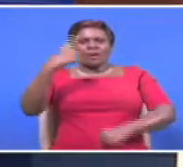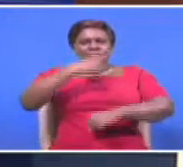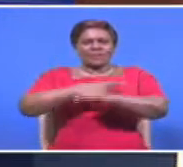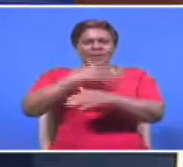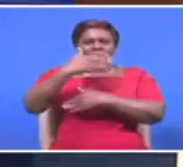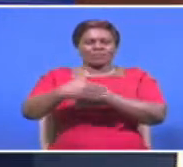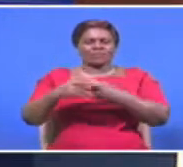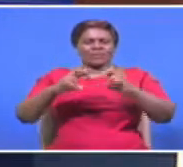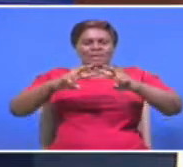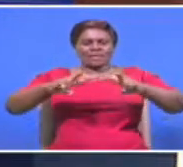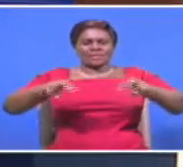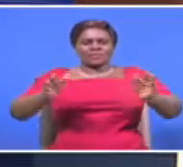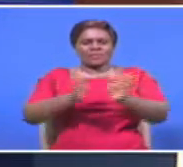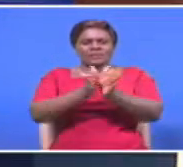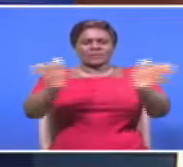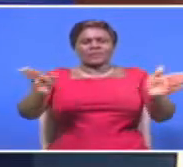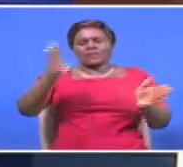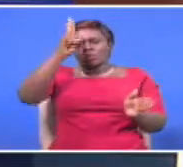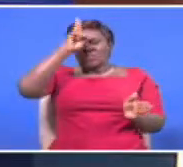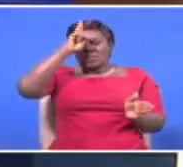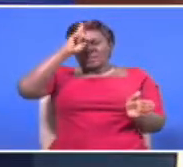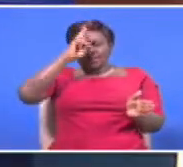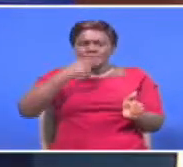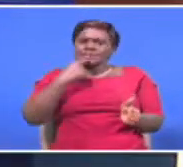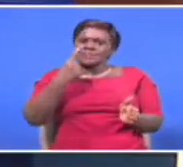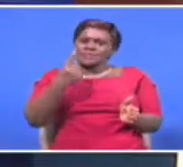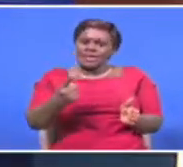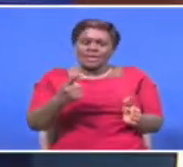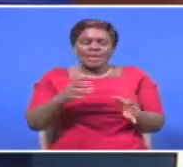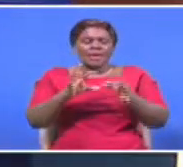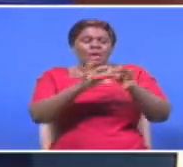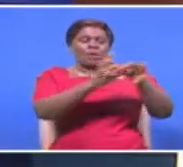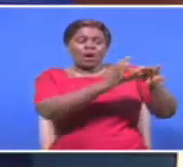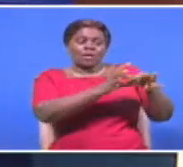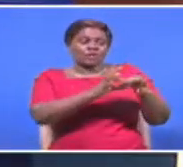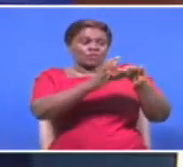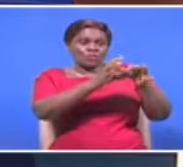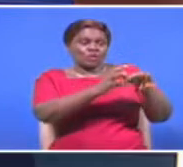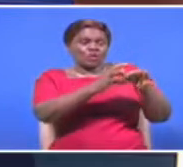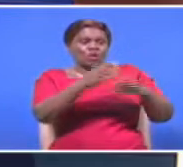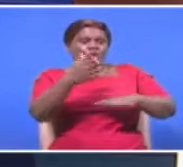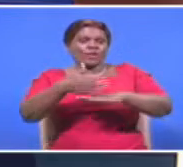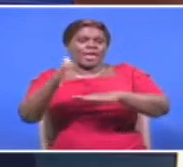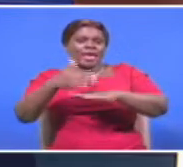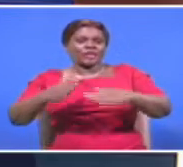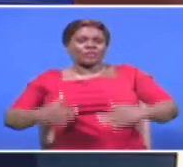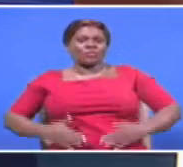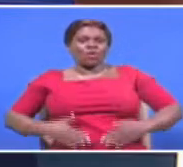baada ya inspekta mkuu wa polisi Jafet Kome kudai kuwa viongozi wa upinzani walikodisha maiti kutoka kwenye hifadhi